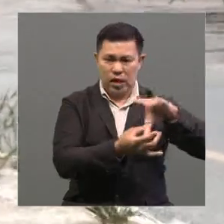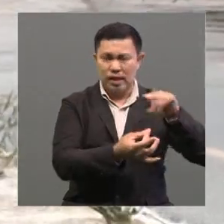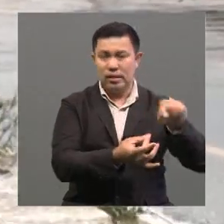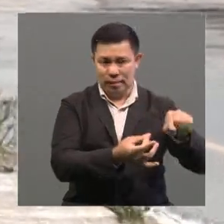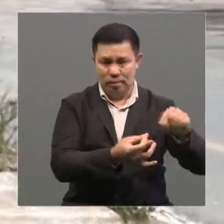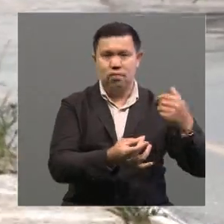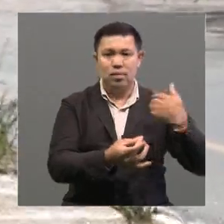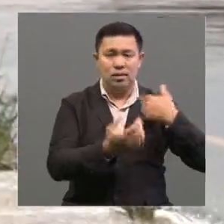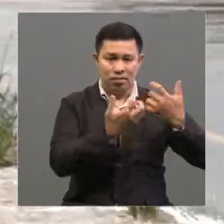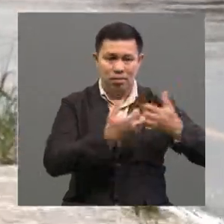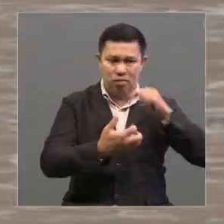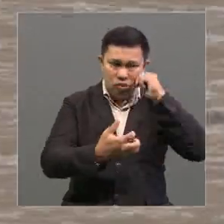นะคะ